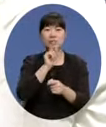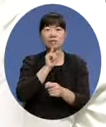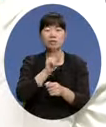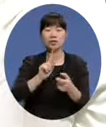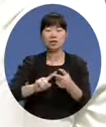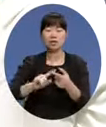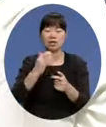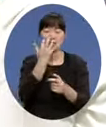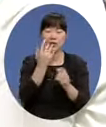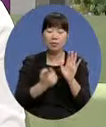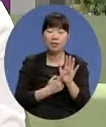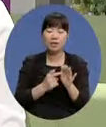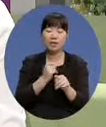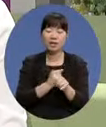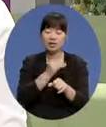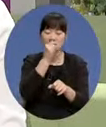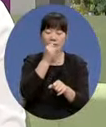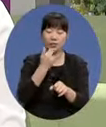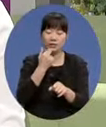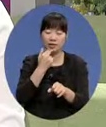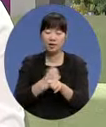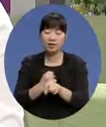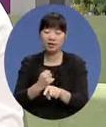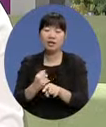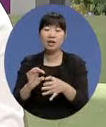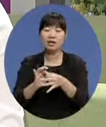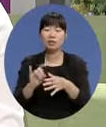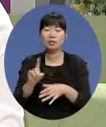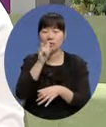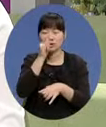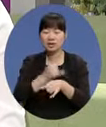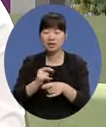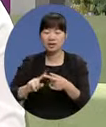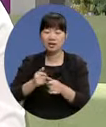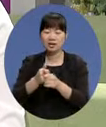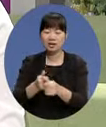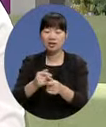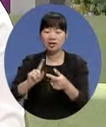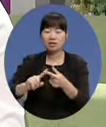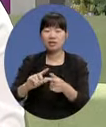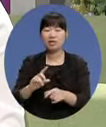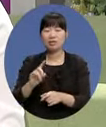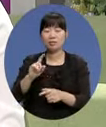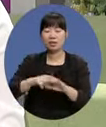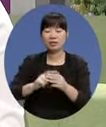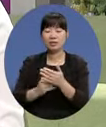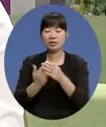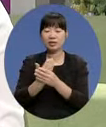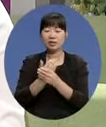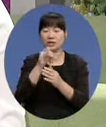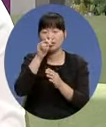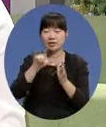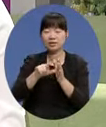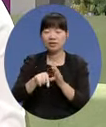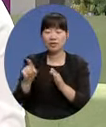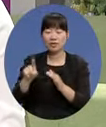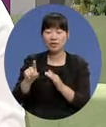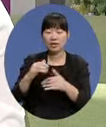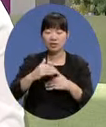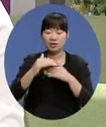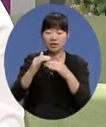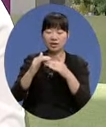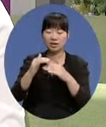그거를 성적인 표현을 해도 되는 관계와 아닌 관계가 뭐가 있는지, 그리고 내가 그런 충동이 생겼을 때는, 그런 마음이 생겼을 때는 어떠한